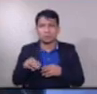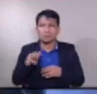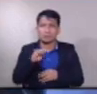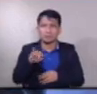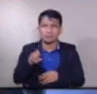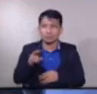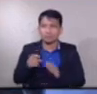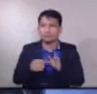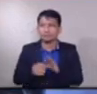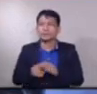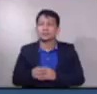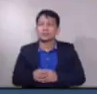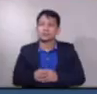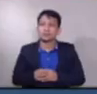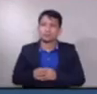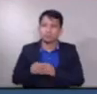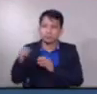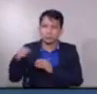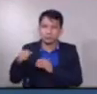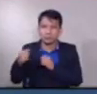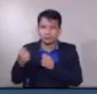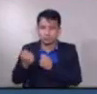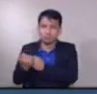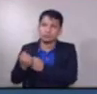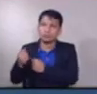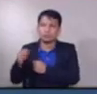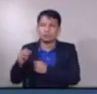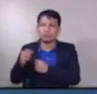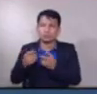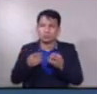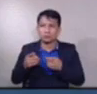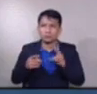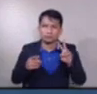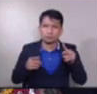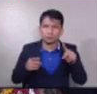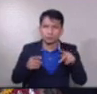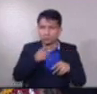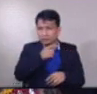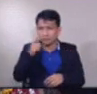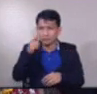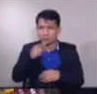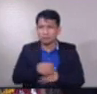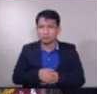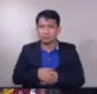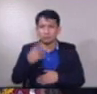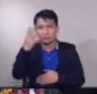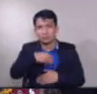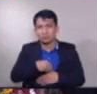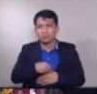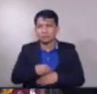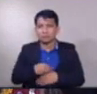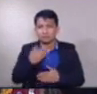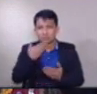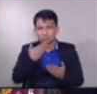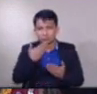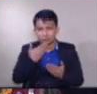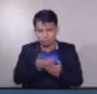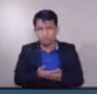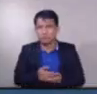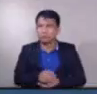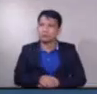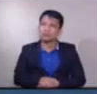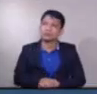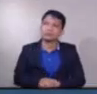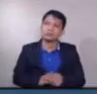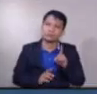mayorya. One word to describe VP Lenny Robredo. Maganda siya at mabait.